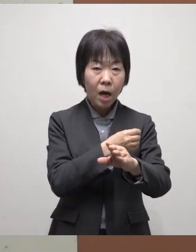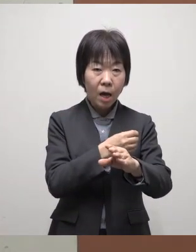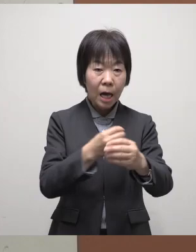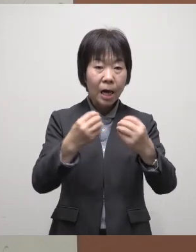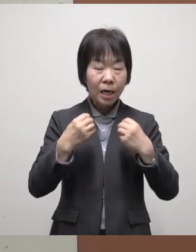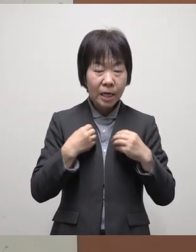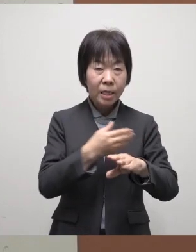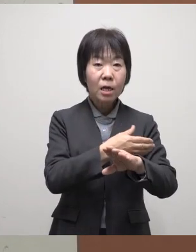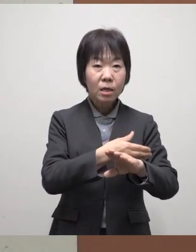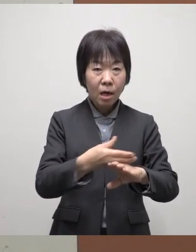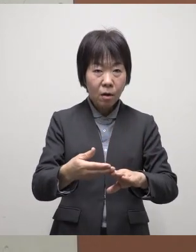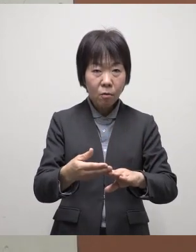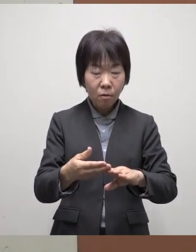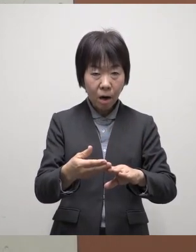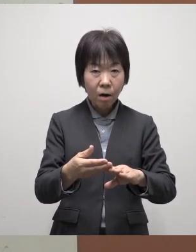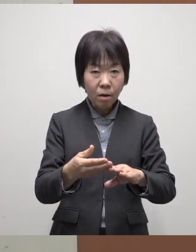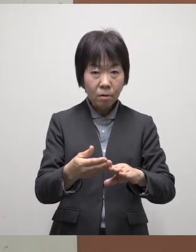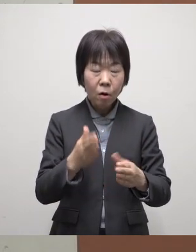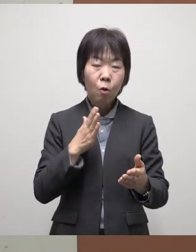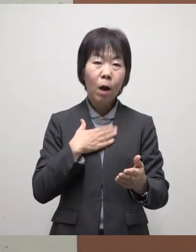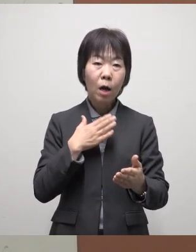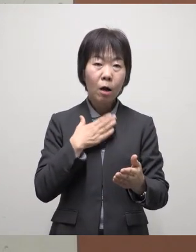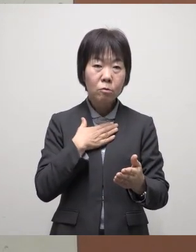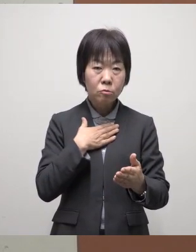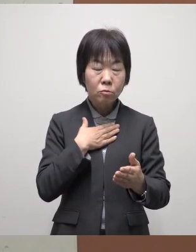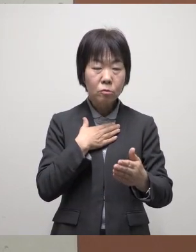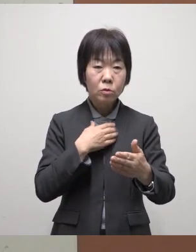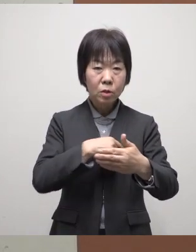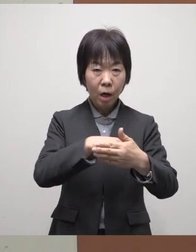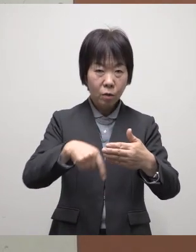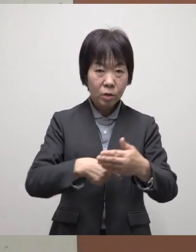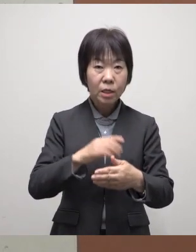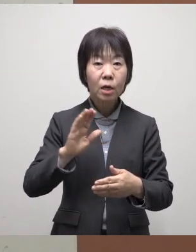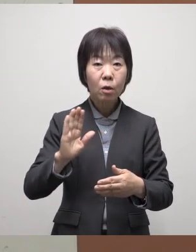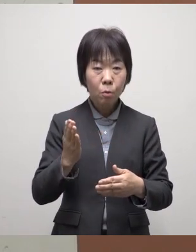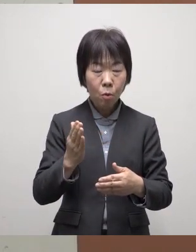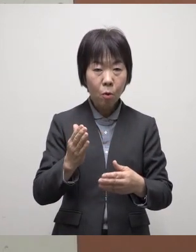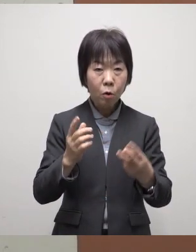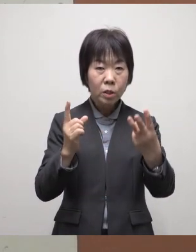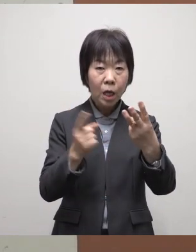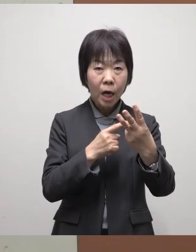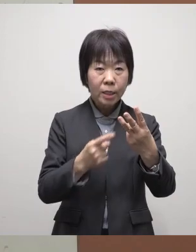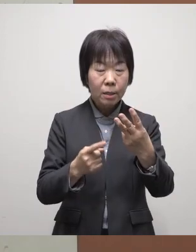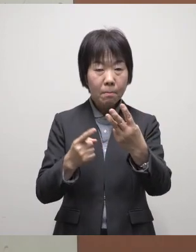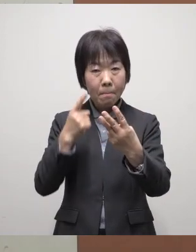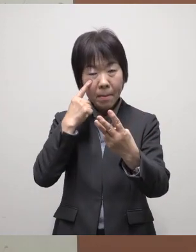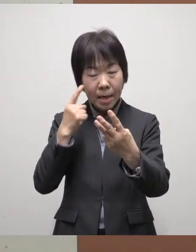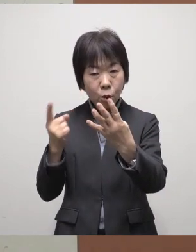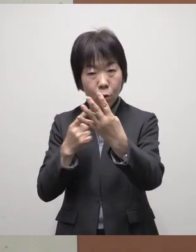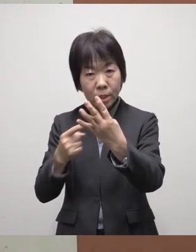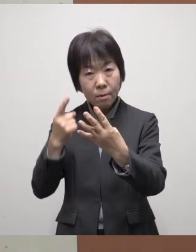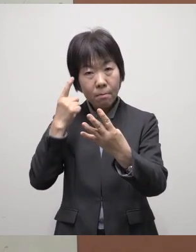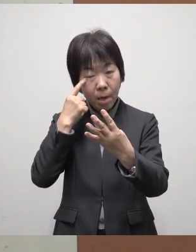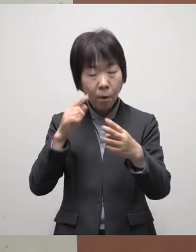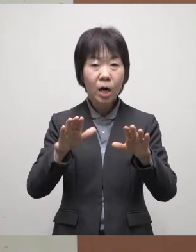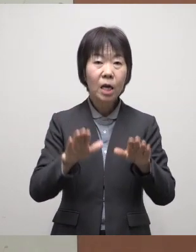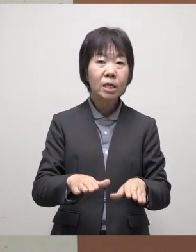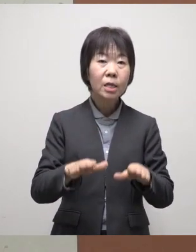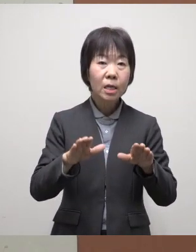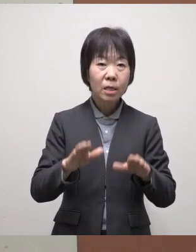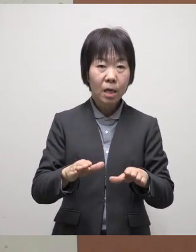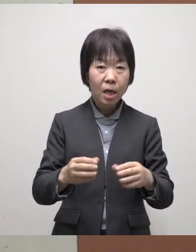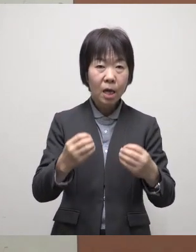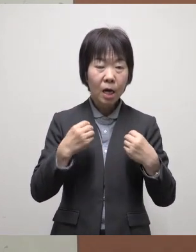特定しやすい事例でございましたが今回の3例目4例目は現時点で